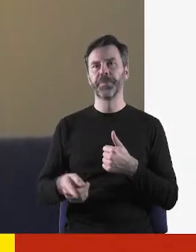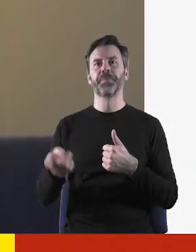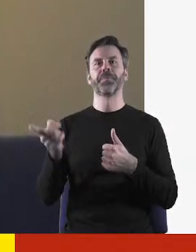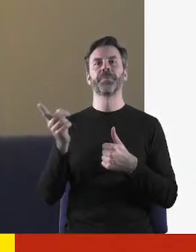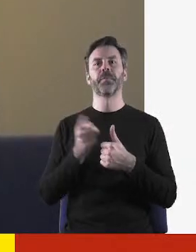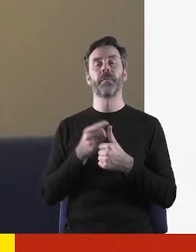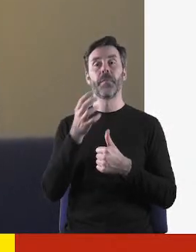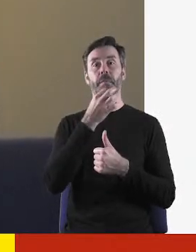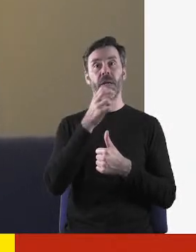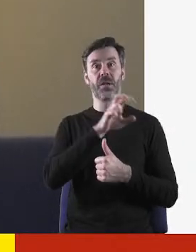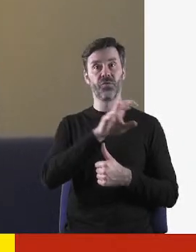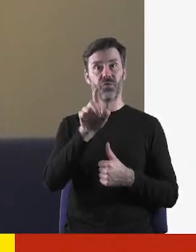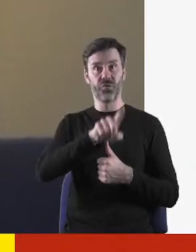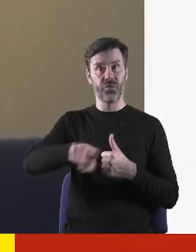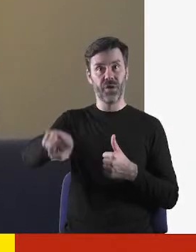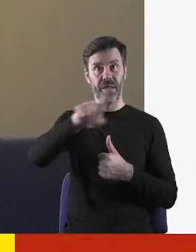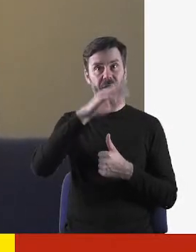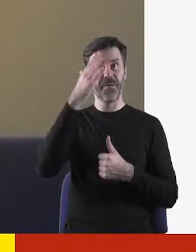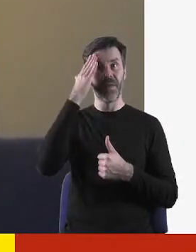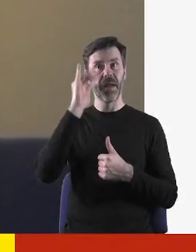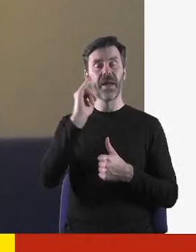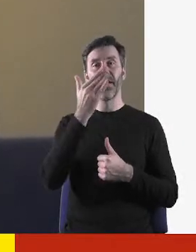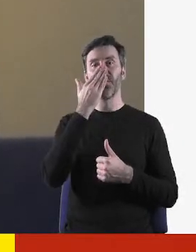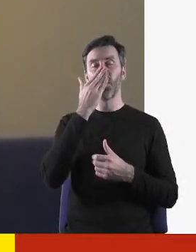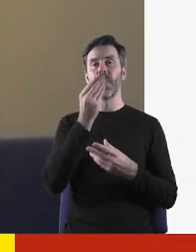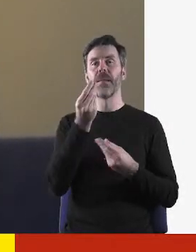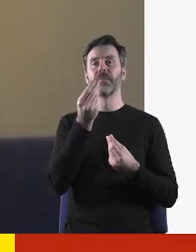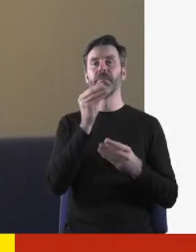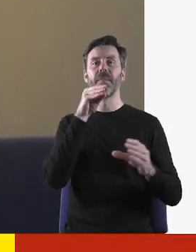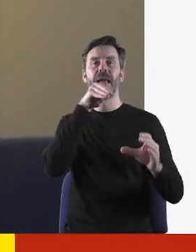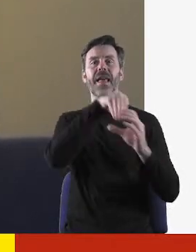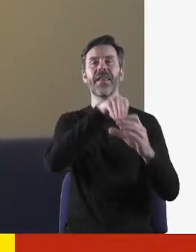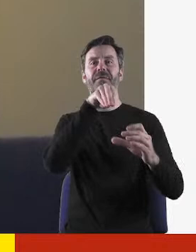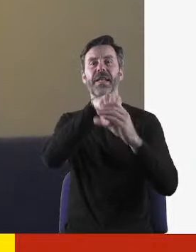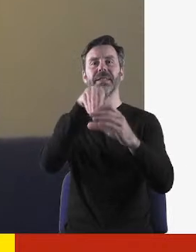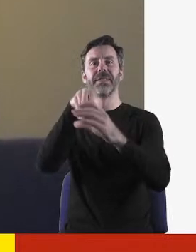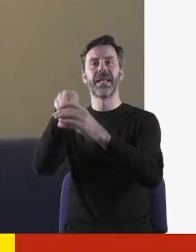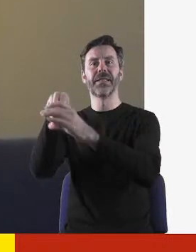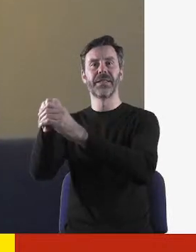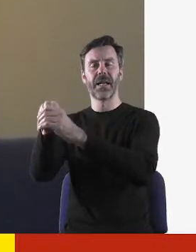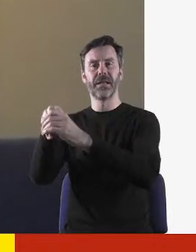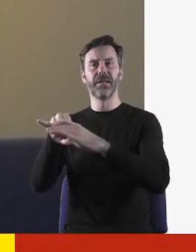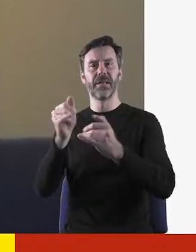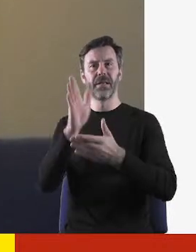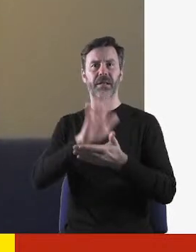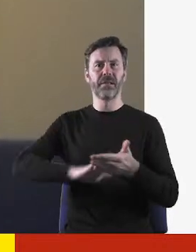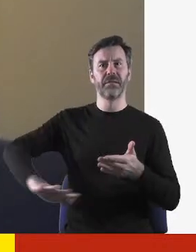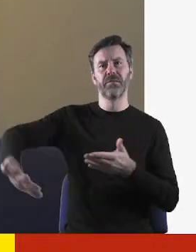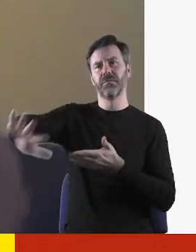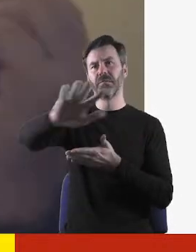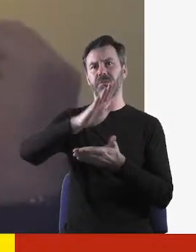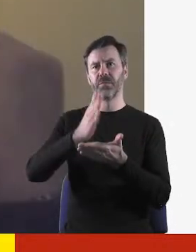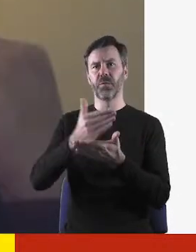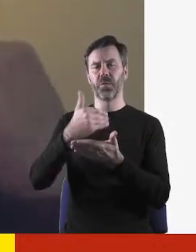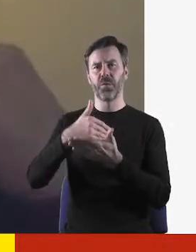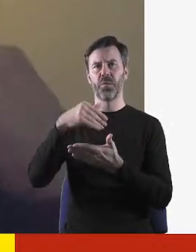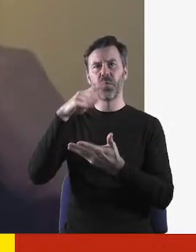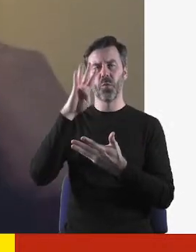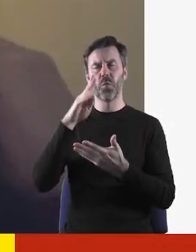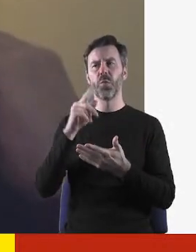Czy mamy wiedzę na temat poziomu inwestycji w regionie u naszych przedsiębiorców, bo krajowym